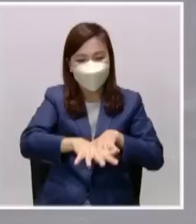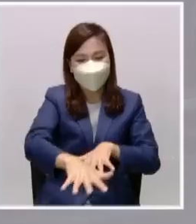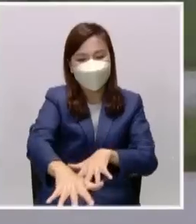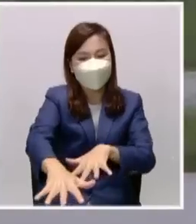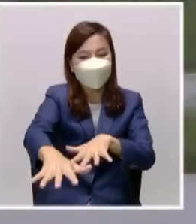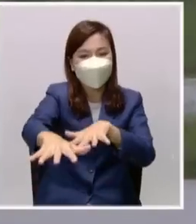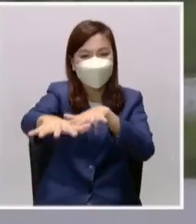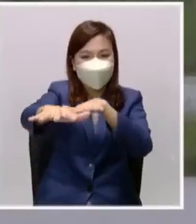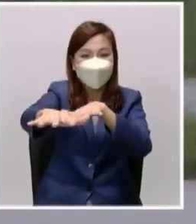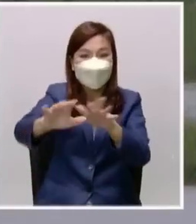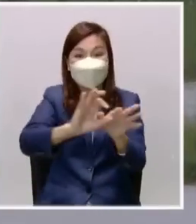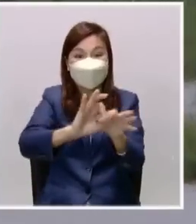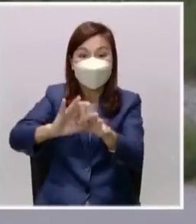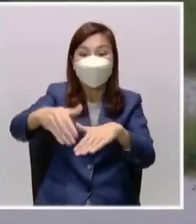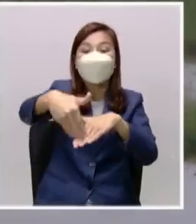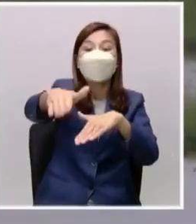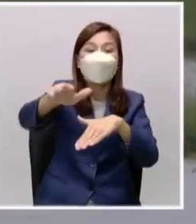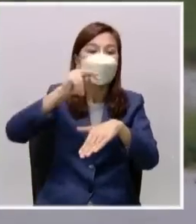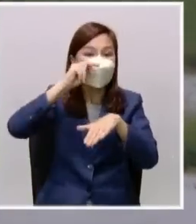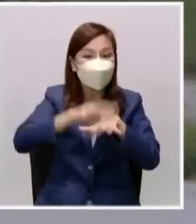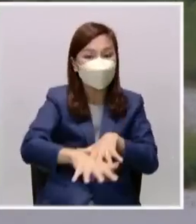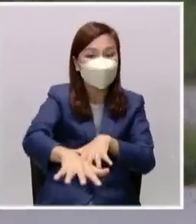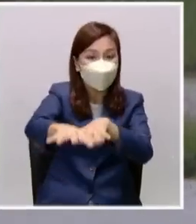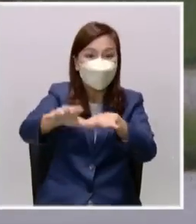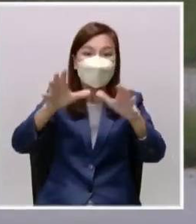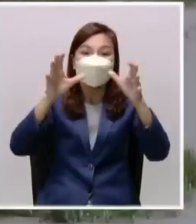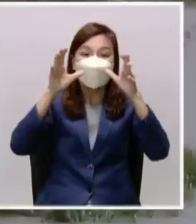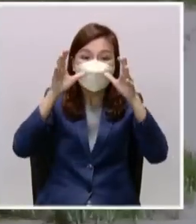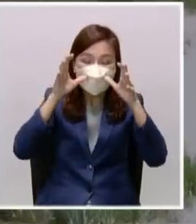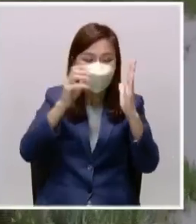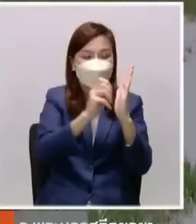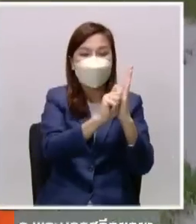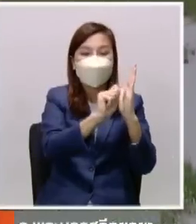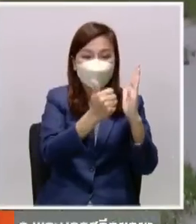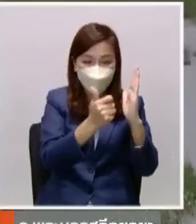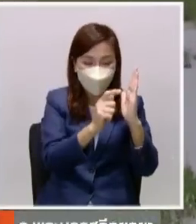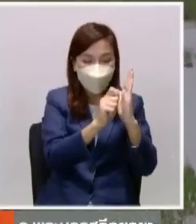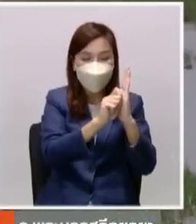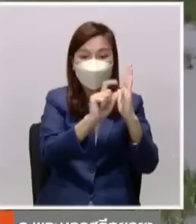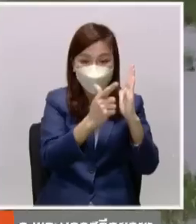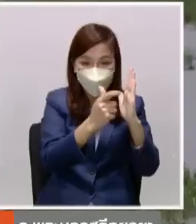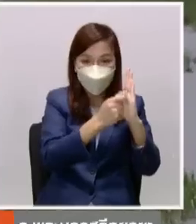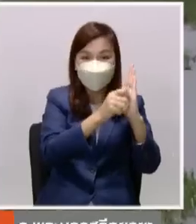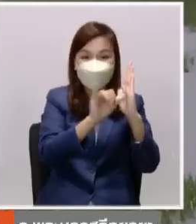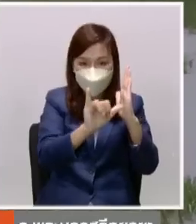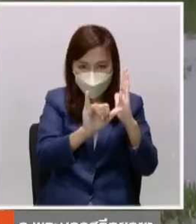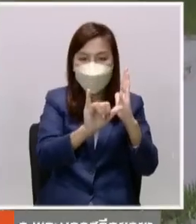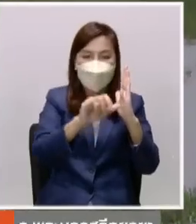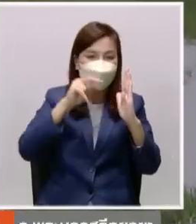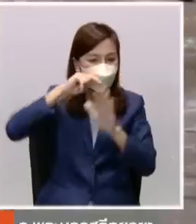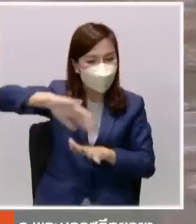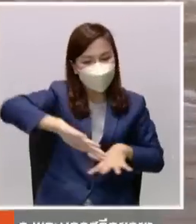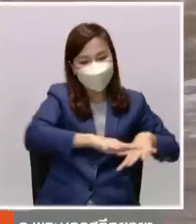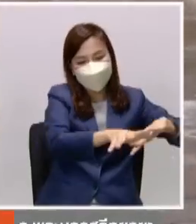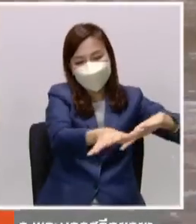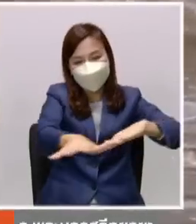ผลกระทบนะครับต่อระดับน้ำท้ายเขื่อนในจังหวัดสิงห์บุรีอ่างทองและพระนครศรีอยุธยาด้วยโดยเฉพาะแม่น้ำ